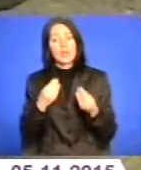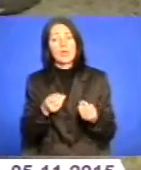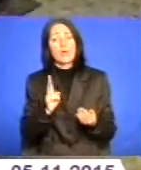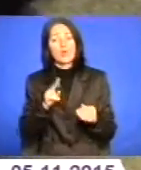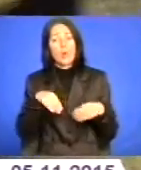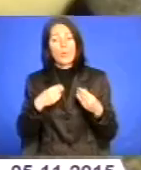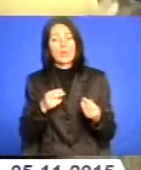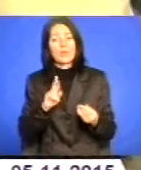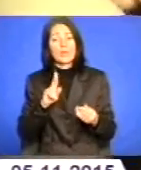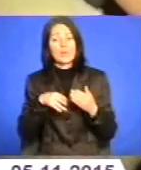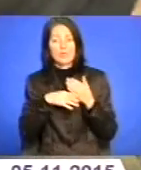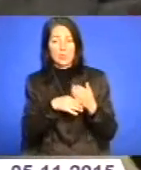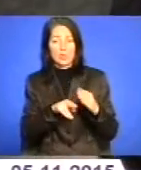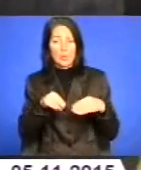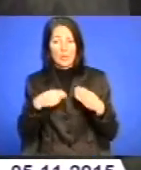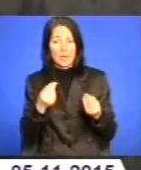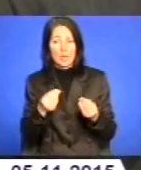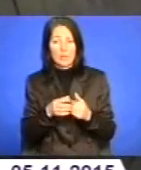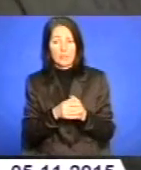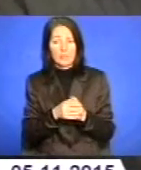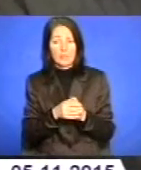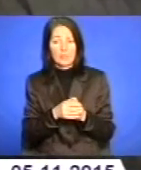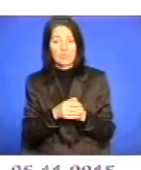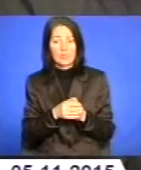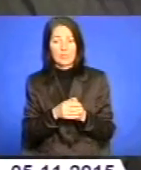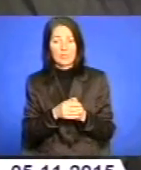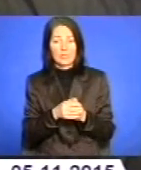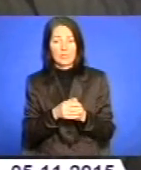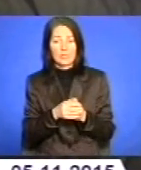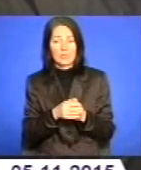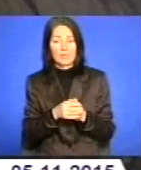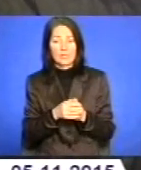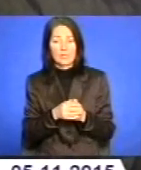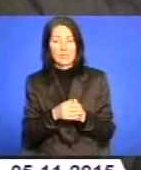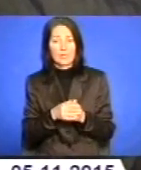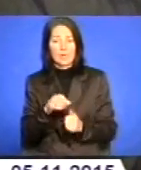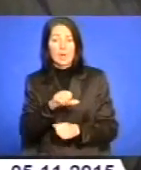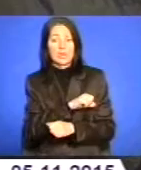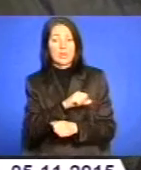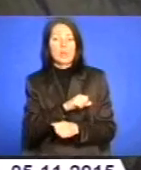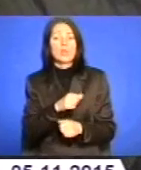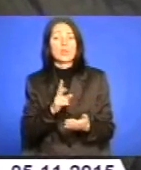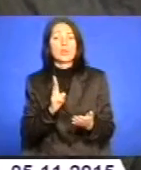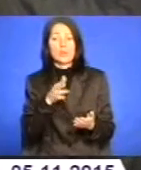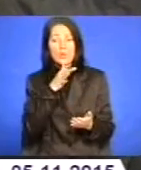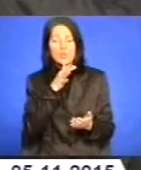і яким способом? Доставчою службою. Наркотики за кого часу вживаєте, якщо їх